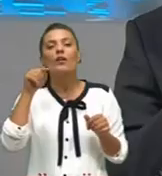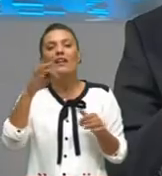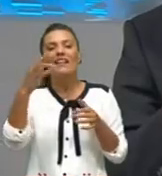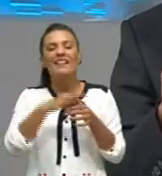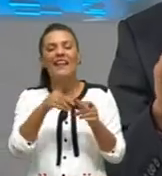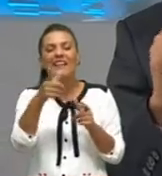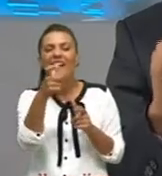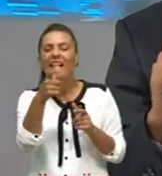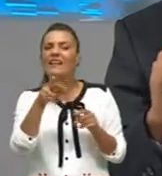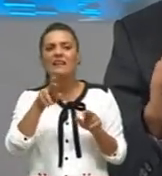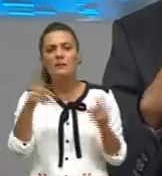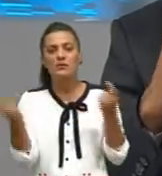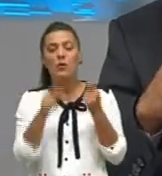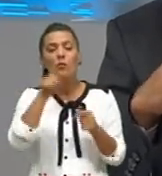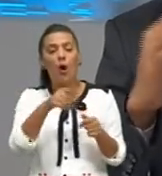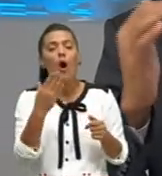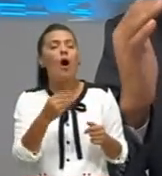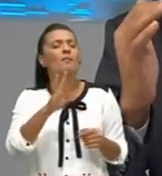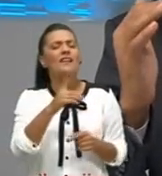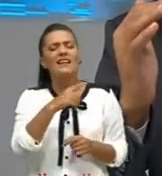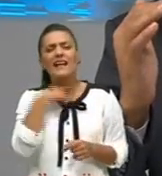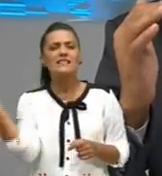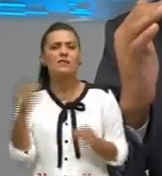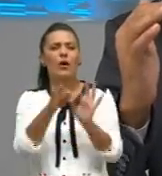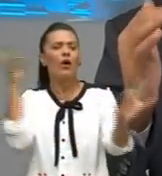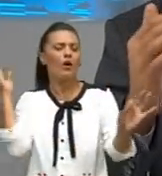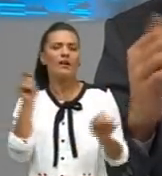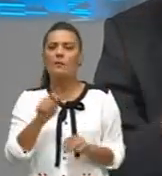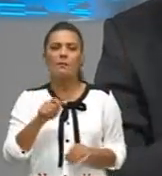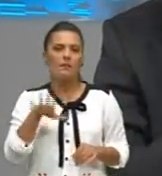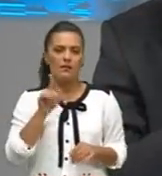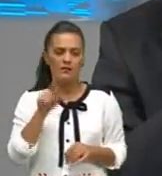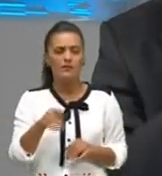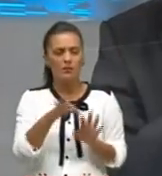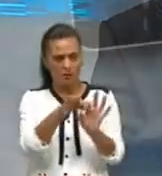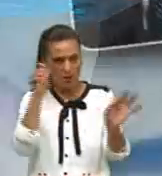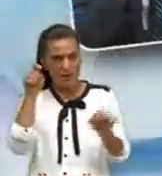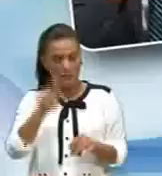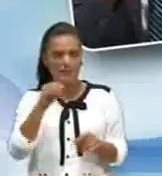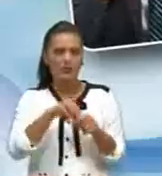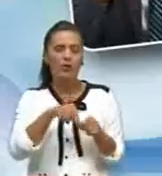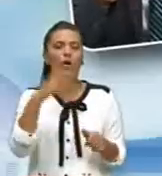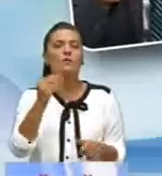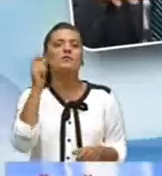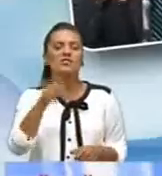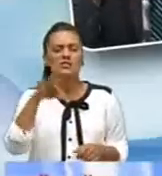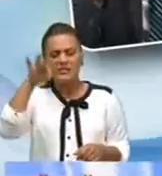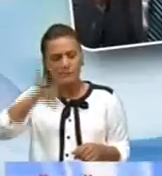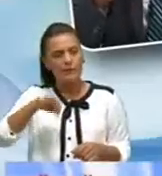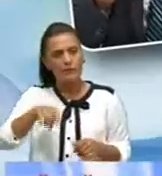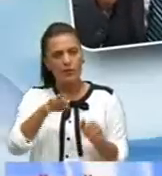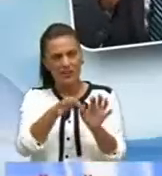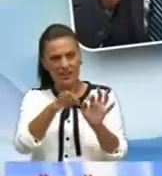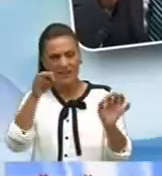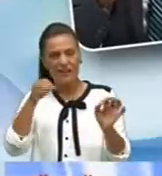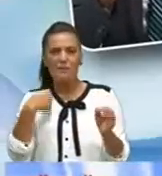gibi çalışır. Bu olmadan kesinlikle ok atamazsınız. Evet. Yani atamazsınız. Şimdi buradan